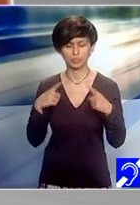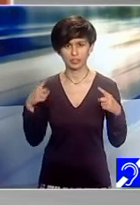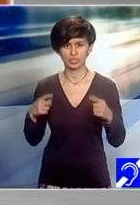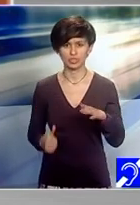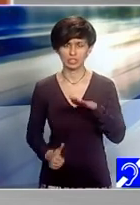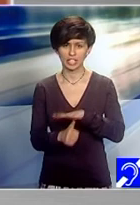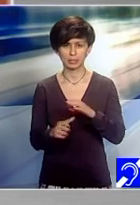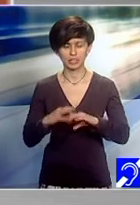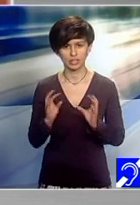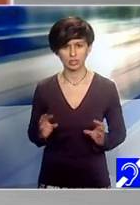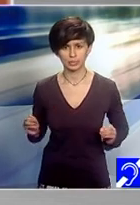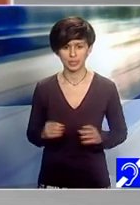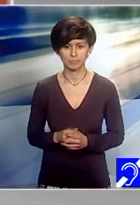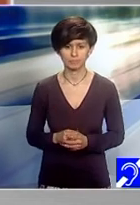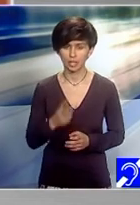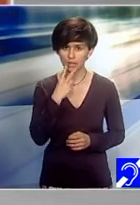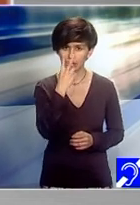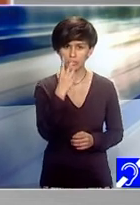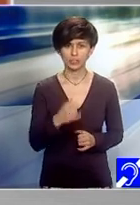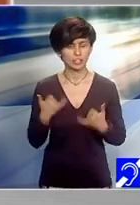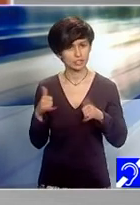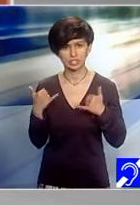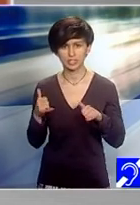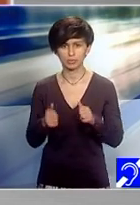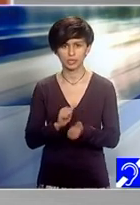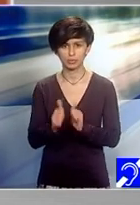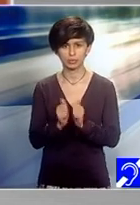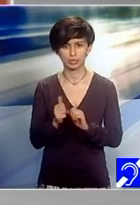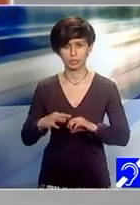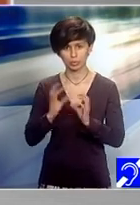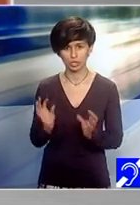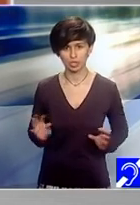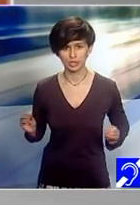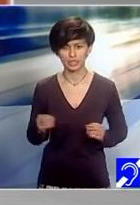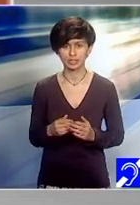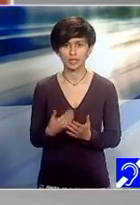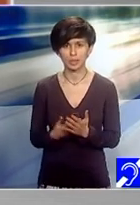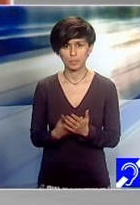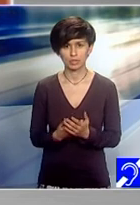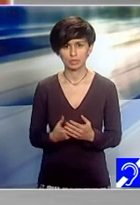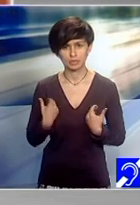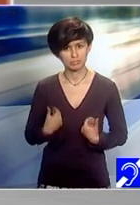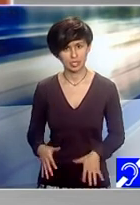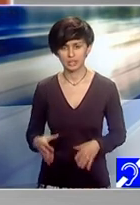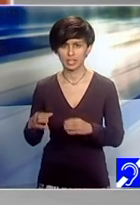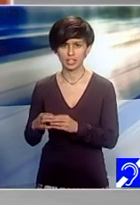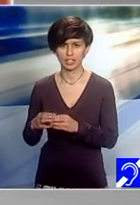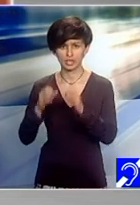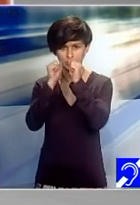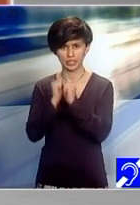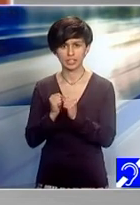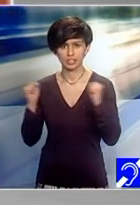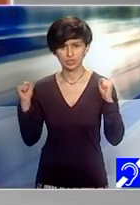se întâmplă și cu sportul românesc de performanță, deoarece după eșecul echipei de gimnastică a României, care nu s-a calificat la